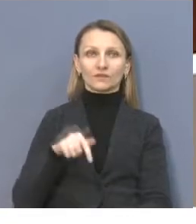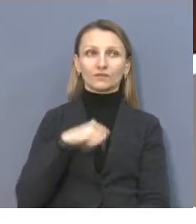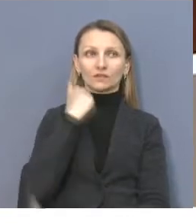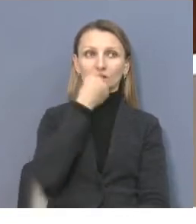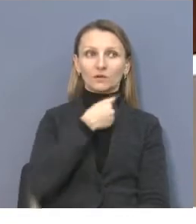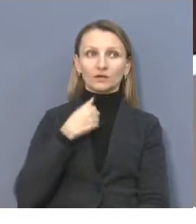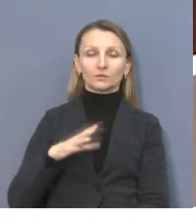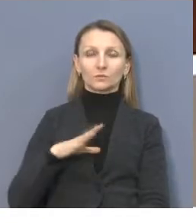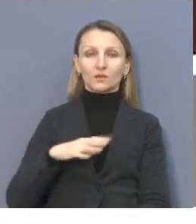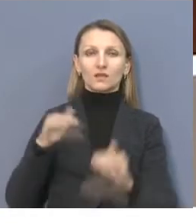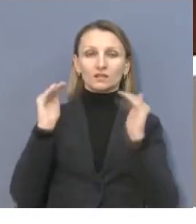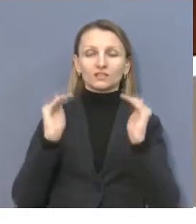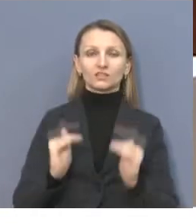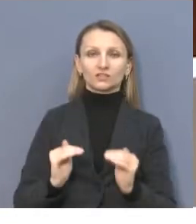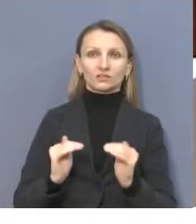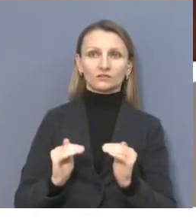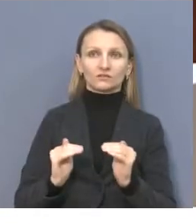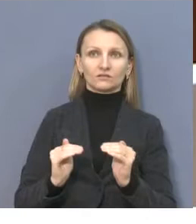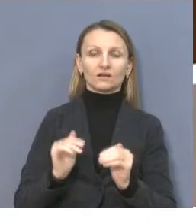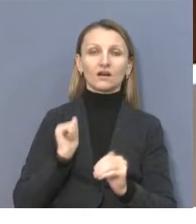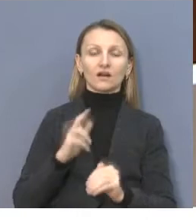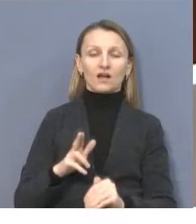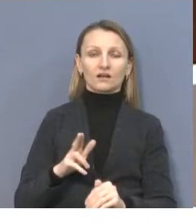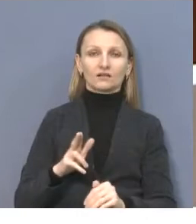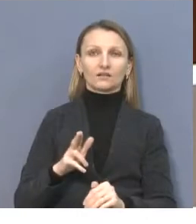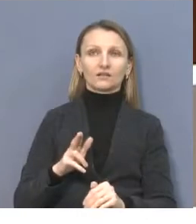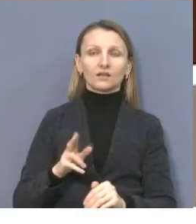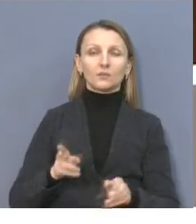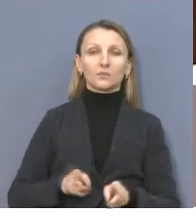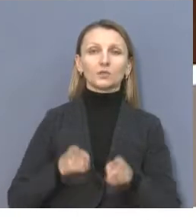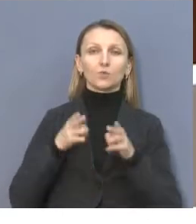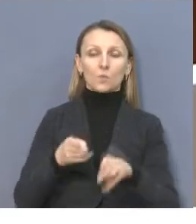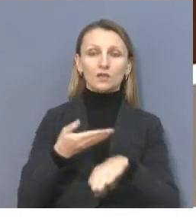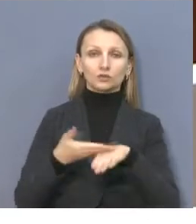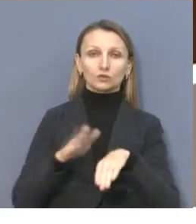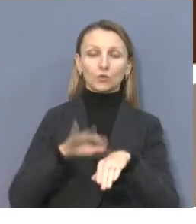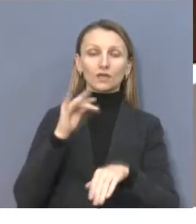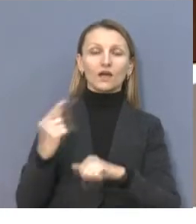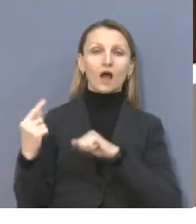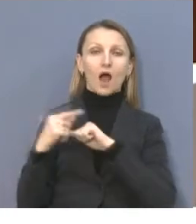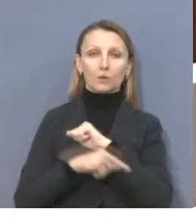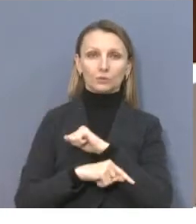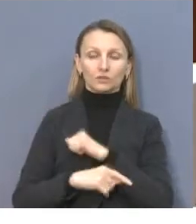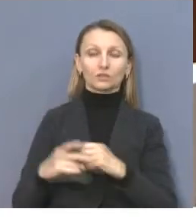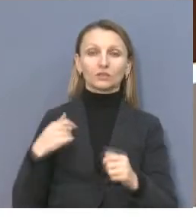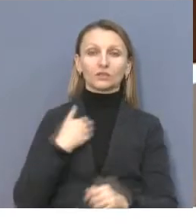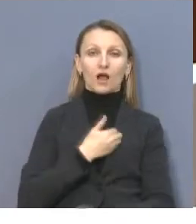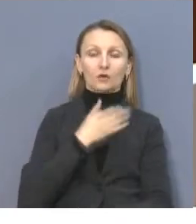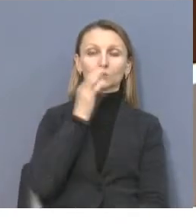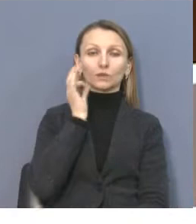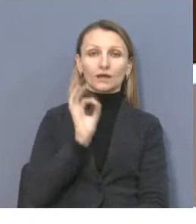снижение под чашки в таких коррупционных преступлений но здесь надо сразу радуюсь отметить что